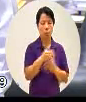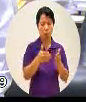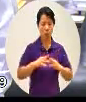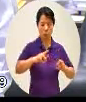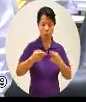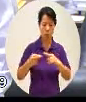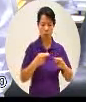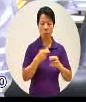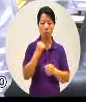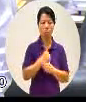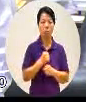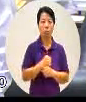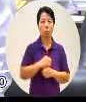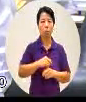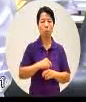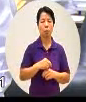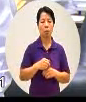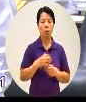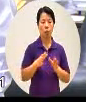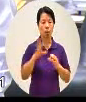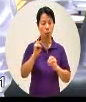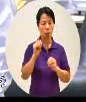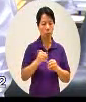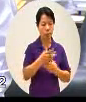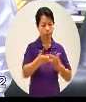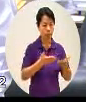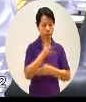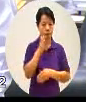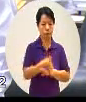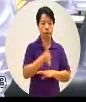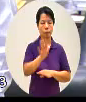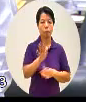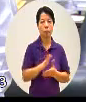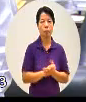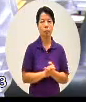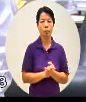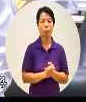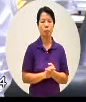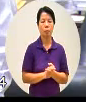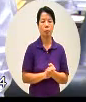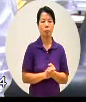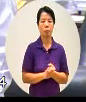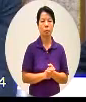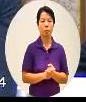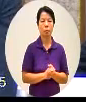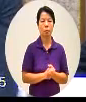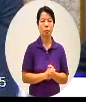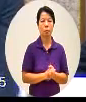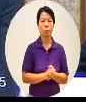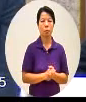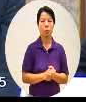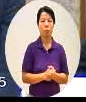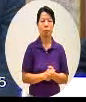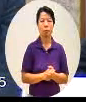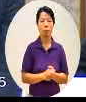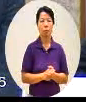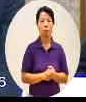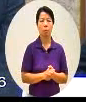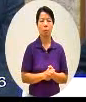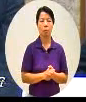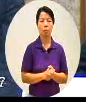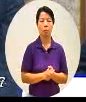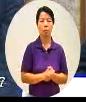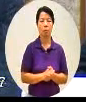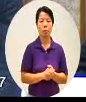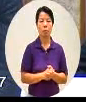需要做的？您跟办那下面交流。 我甲高议员报告吼，在迄个400几个